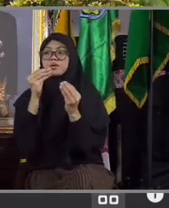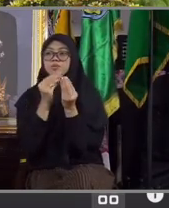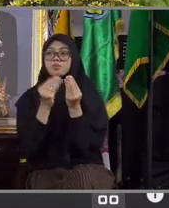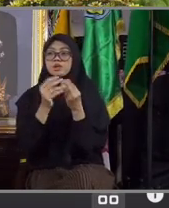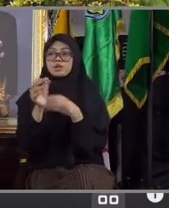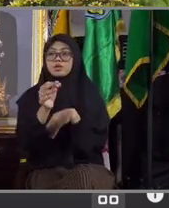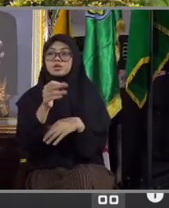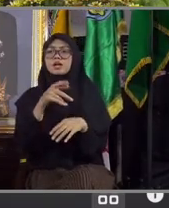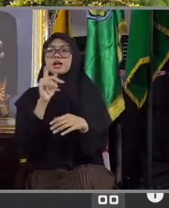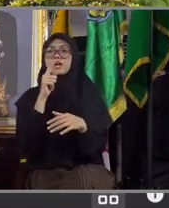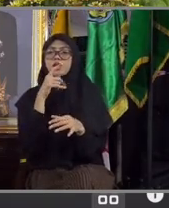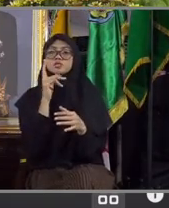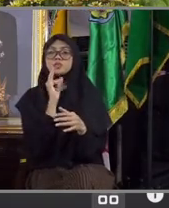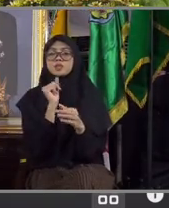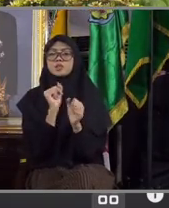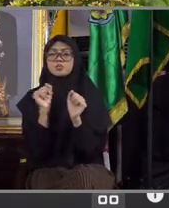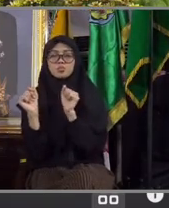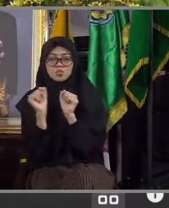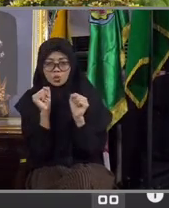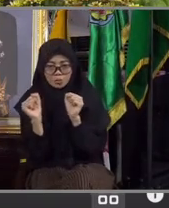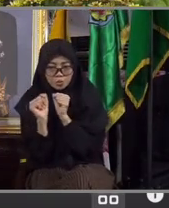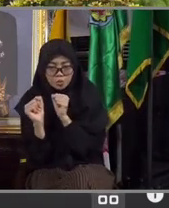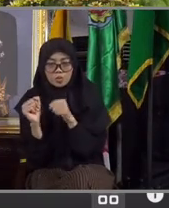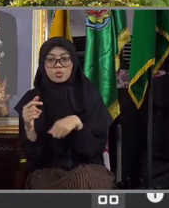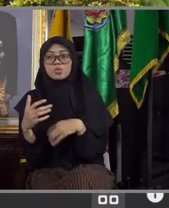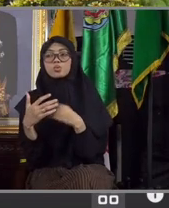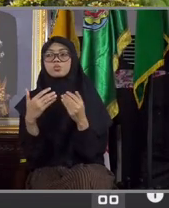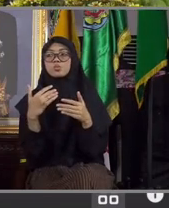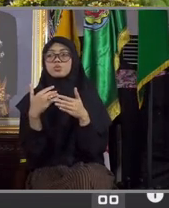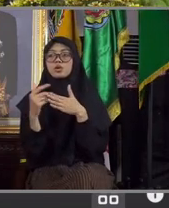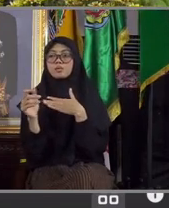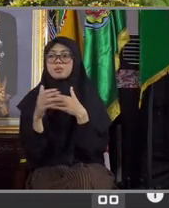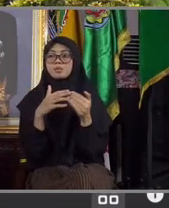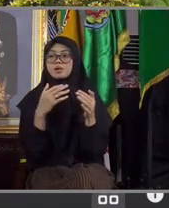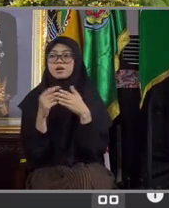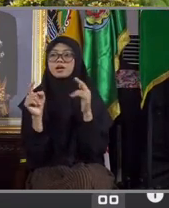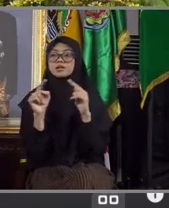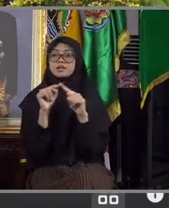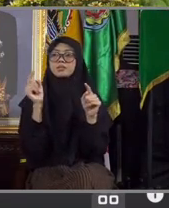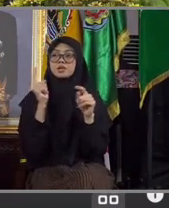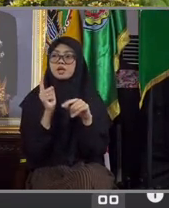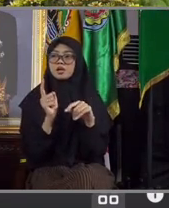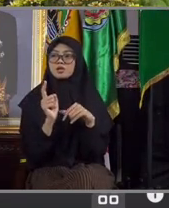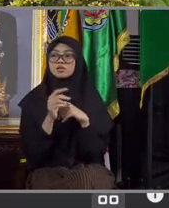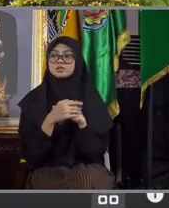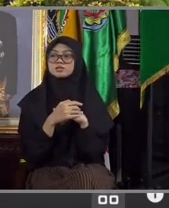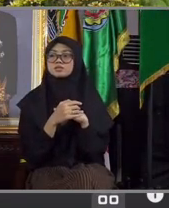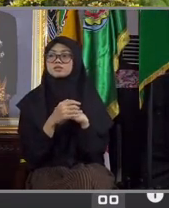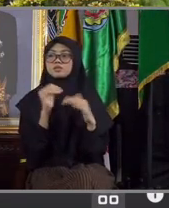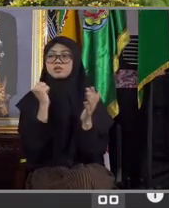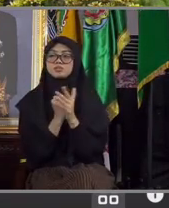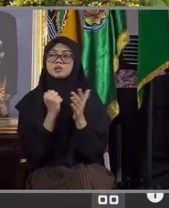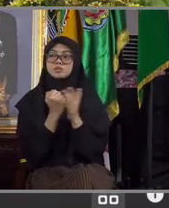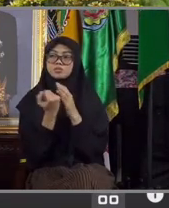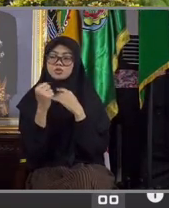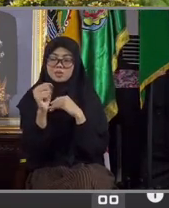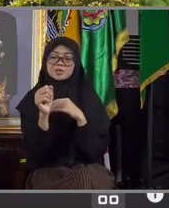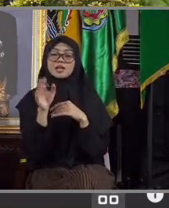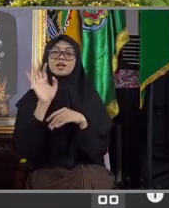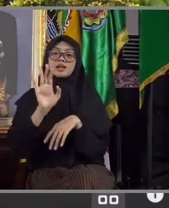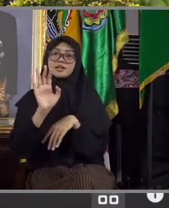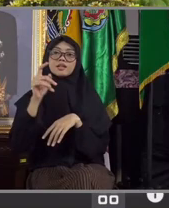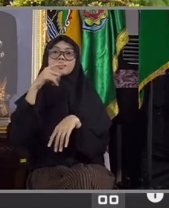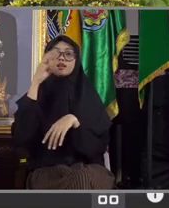kepepet, kecuali nanti itu tidak bisa. Kalau itu memang nanti pol sudah tidak bisa, saya turun tangan kita